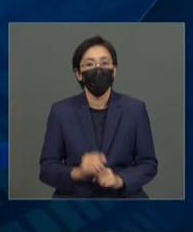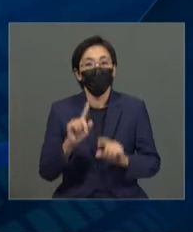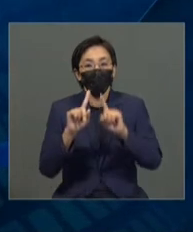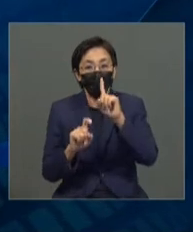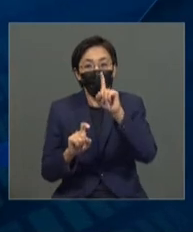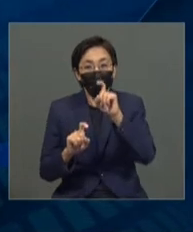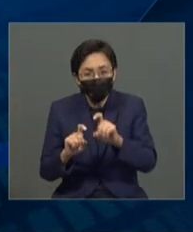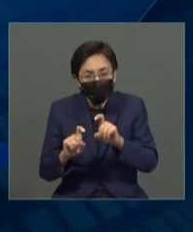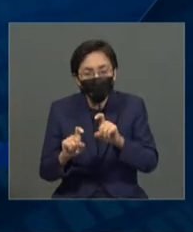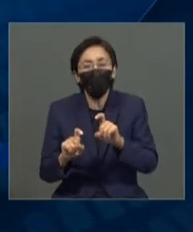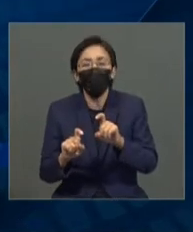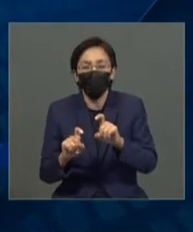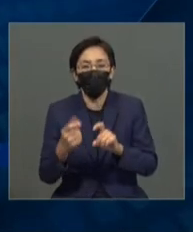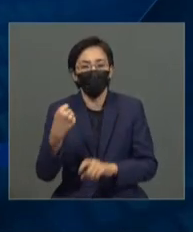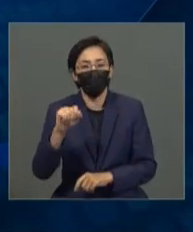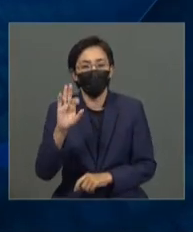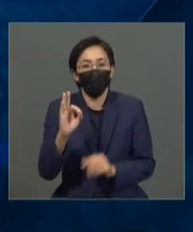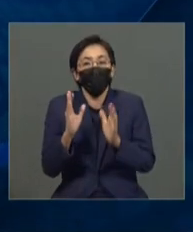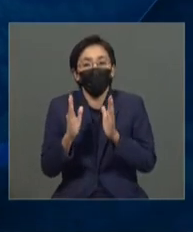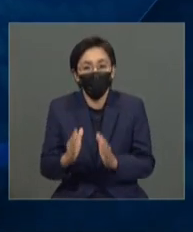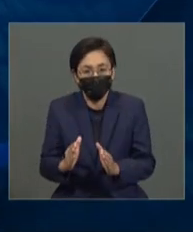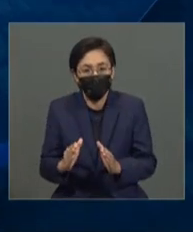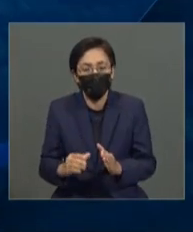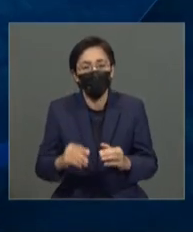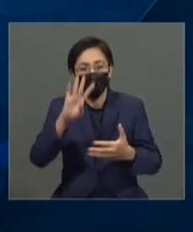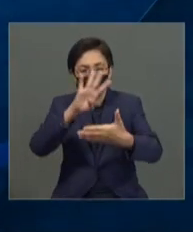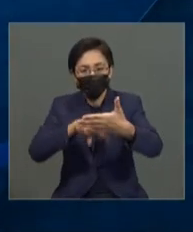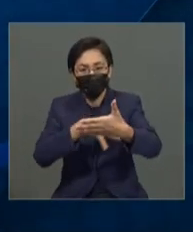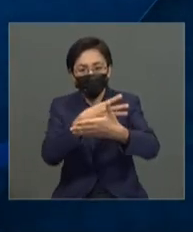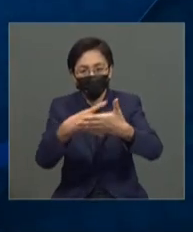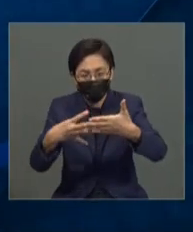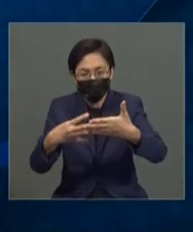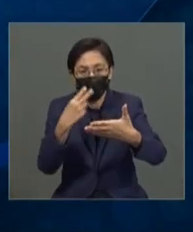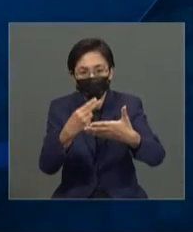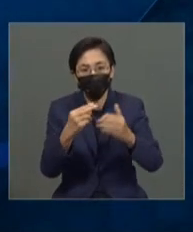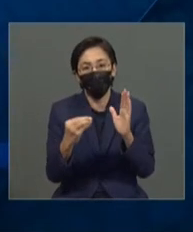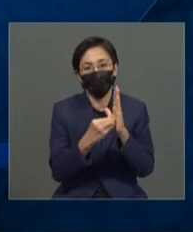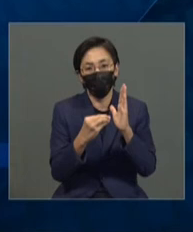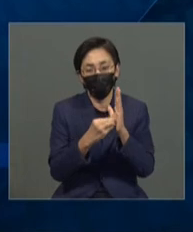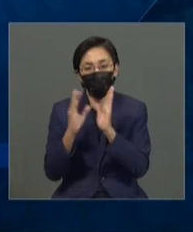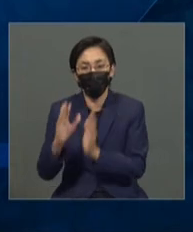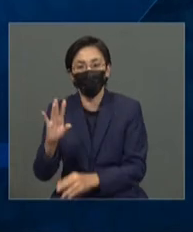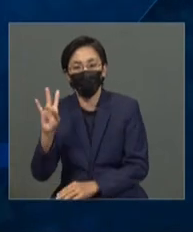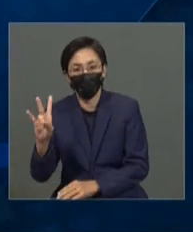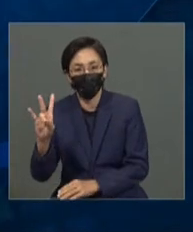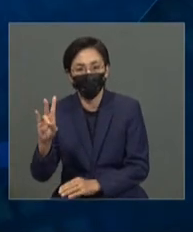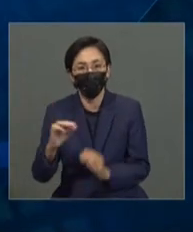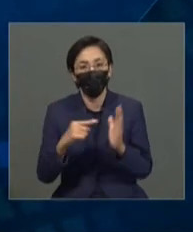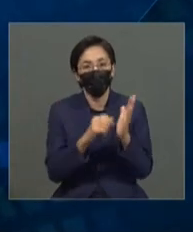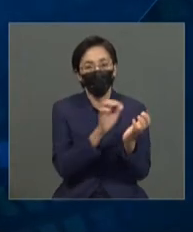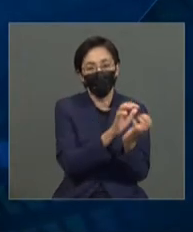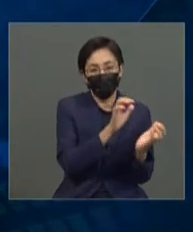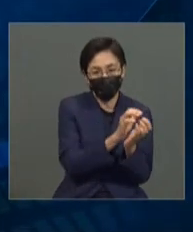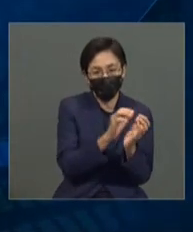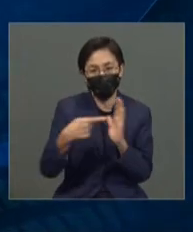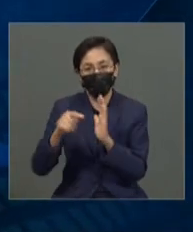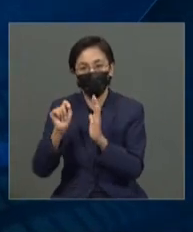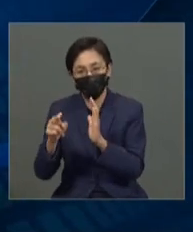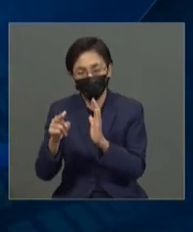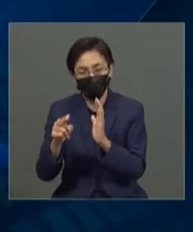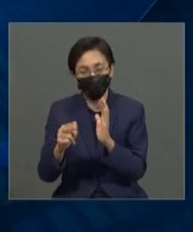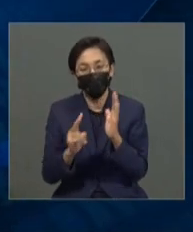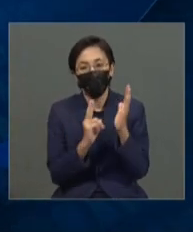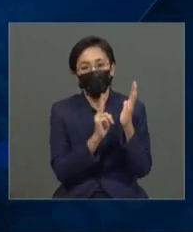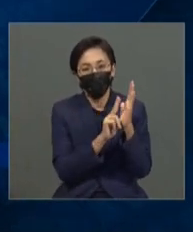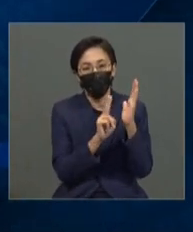ที่รายงานตัวเลข19รายนี่นะคะก็เป็นกรุงเทพมหานคร7รายสมุทรปราการและปทุมธานี